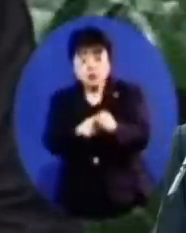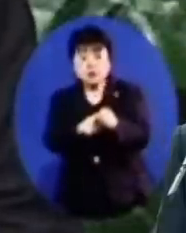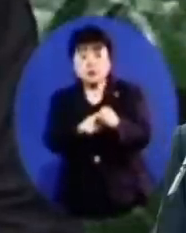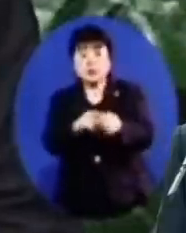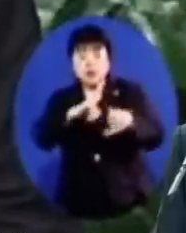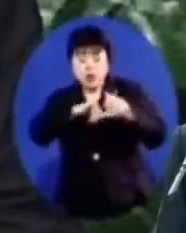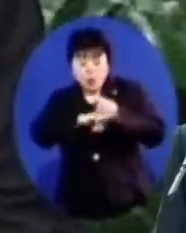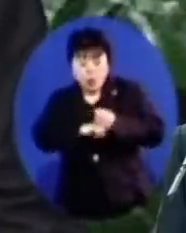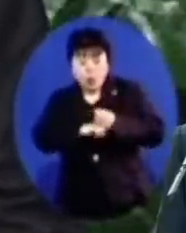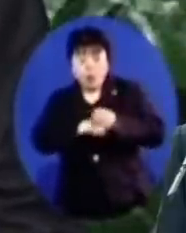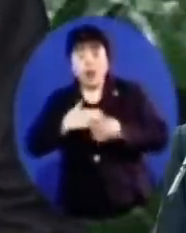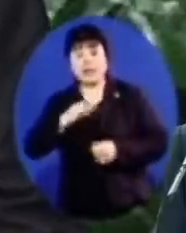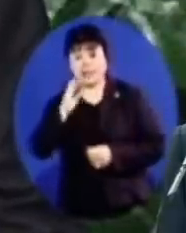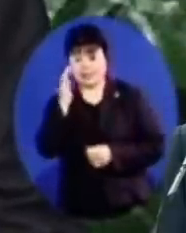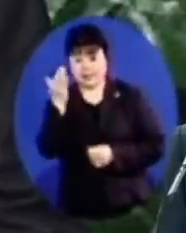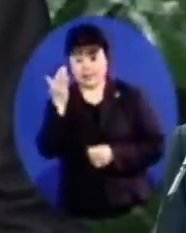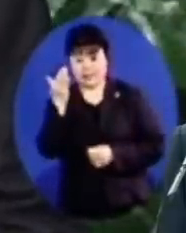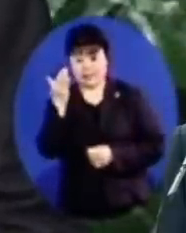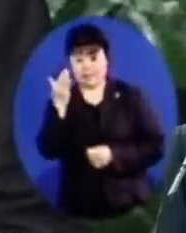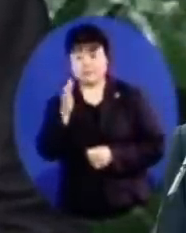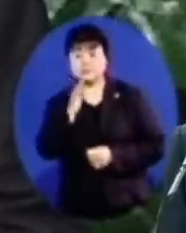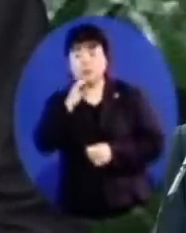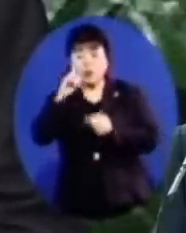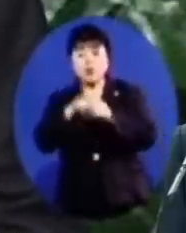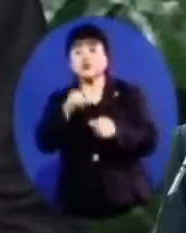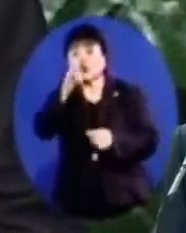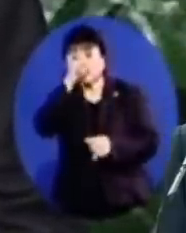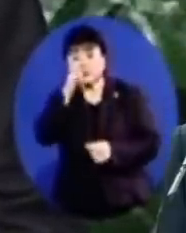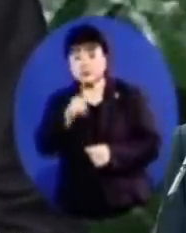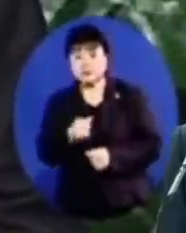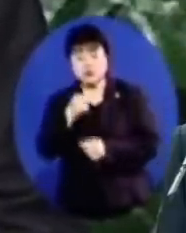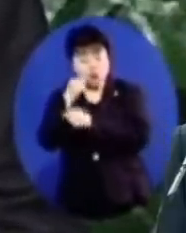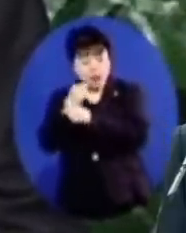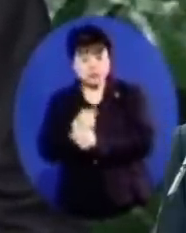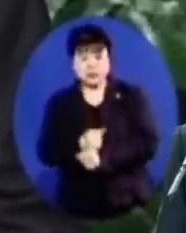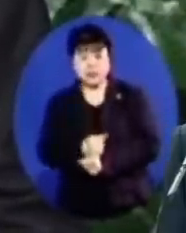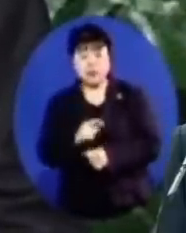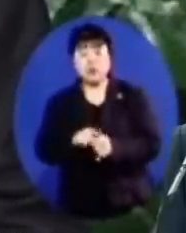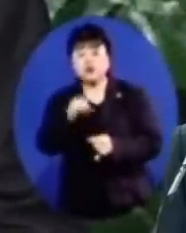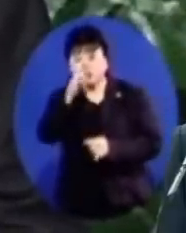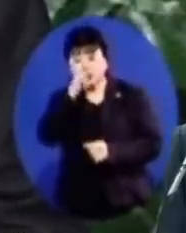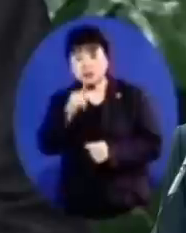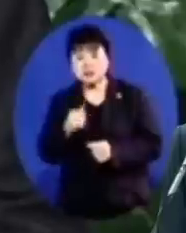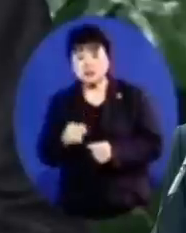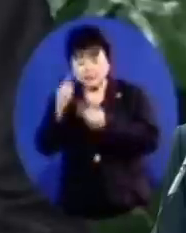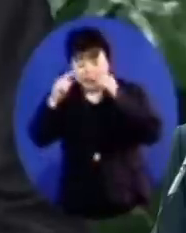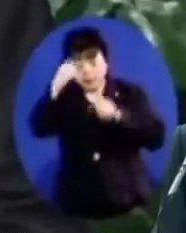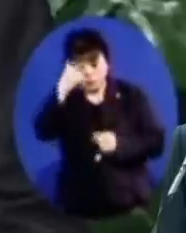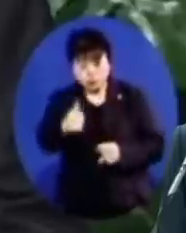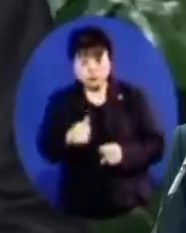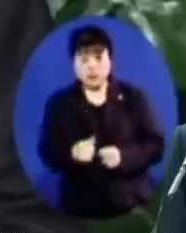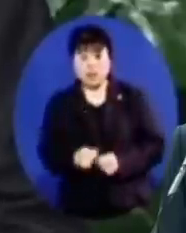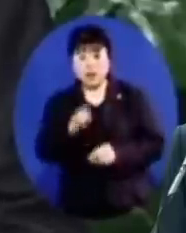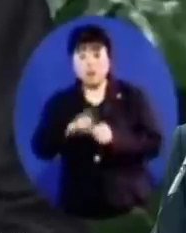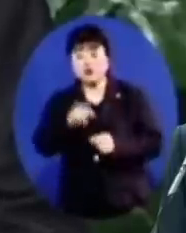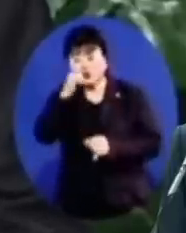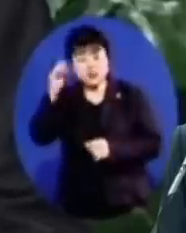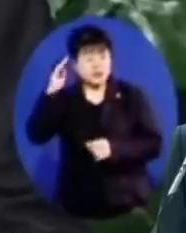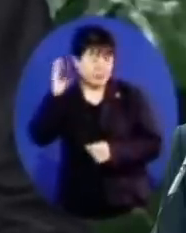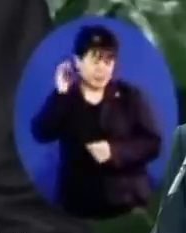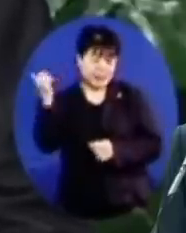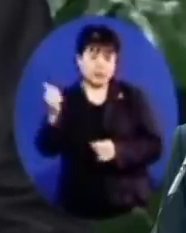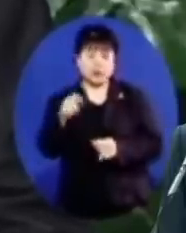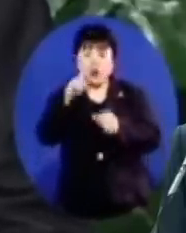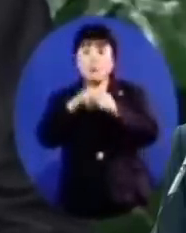것입니다. 목적이 있는 과학자, 목적이 있는 대학교 총장, 목적이 있는 대통령, 목적이 있는 예술가